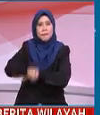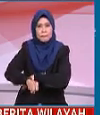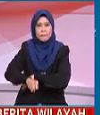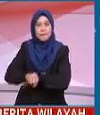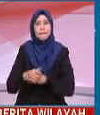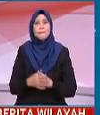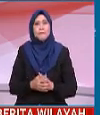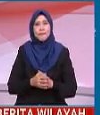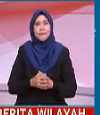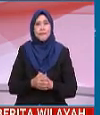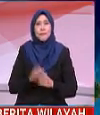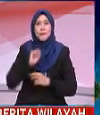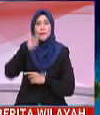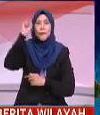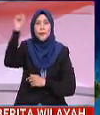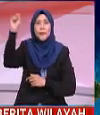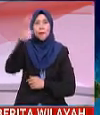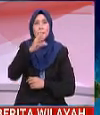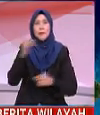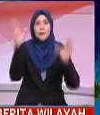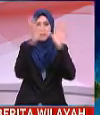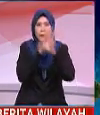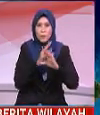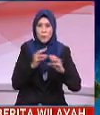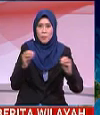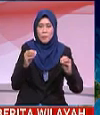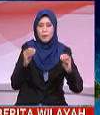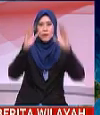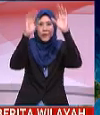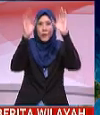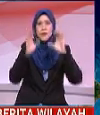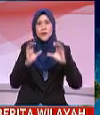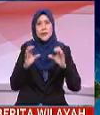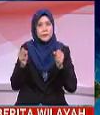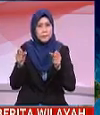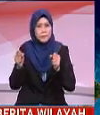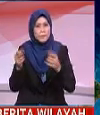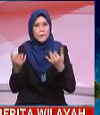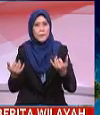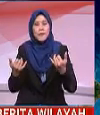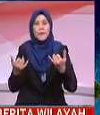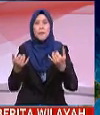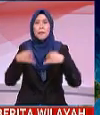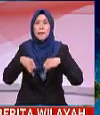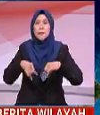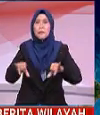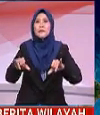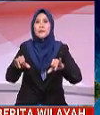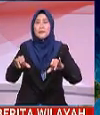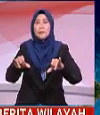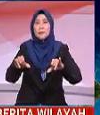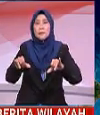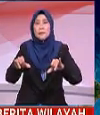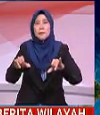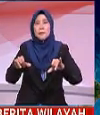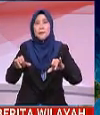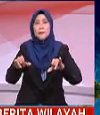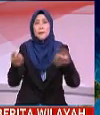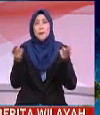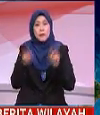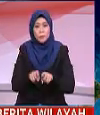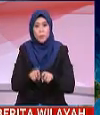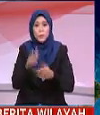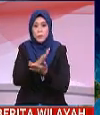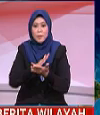nanti. Untuk negeri Sabah dan juga Sarawak pula, keadaan cuaca lembap ketika ini masih lagi sedang berlaku terutamanya